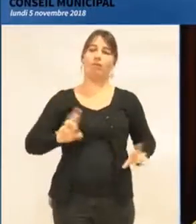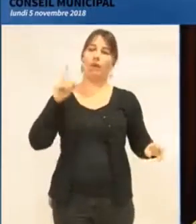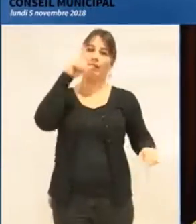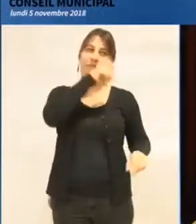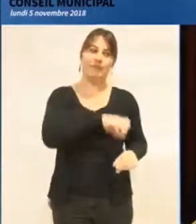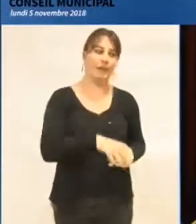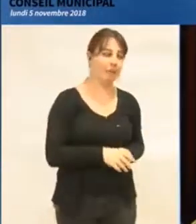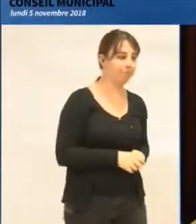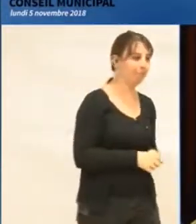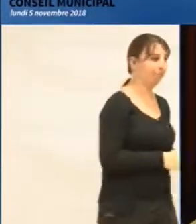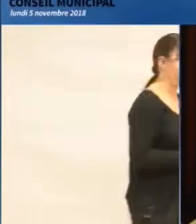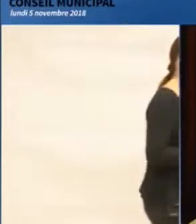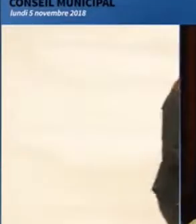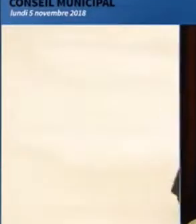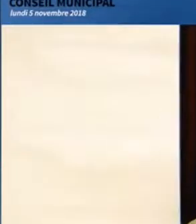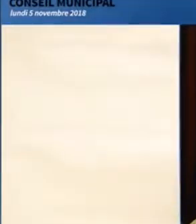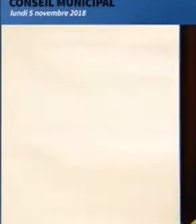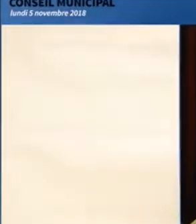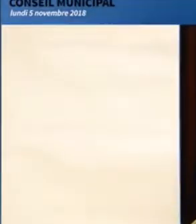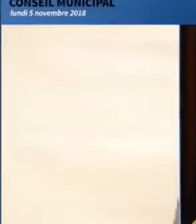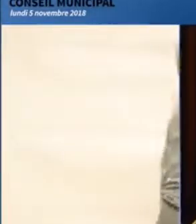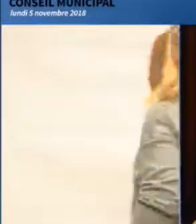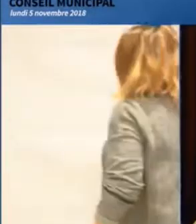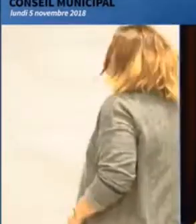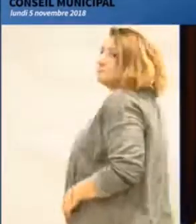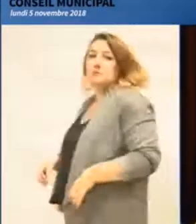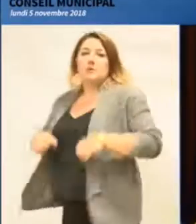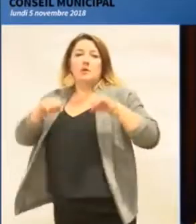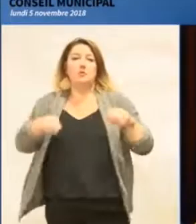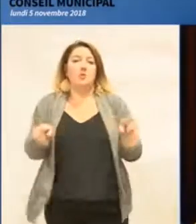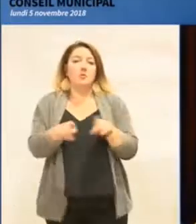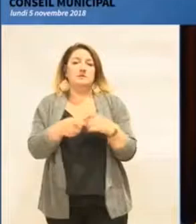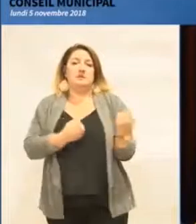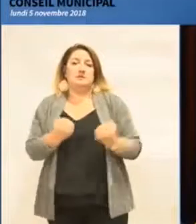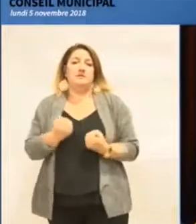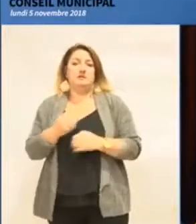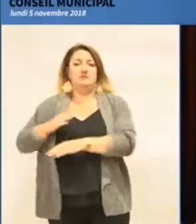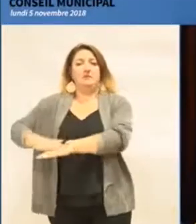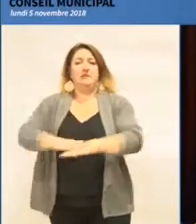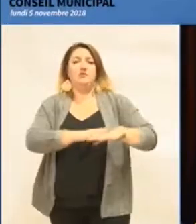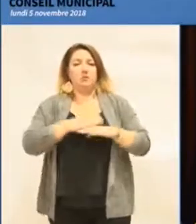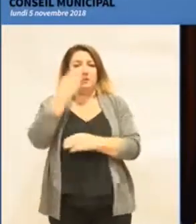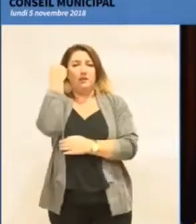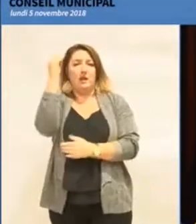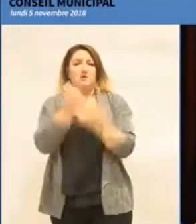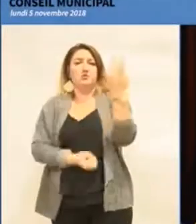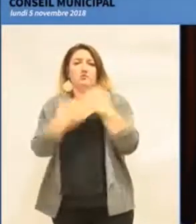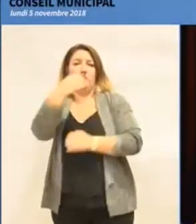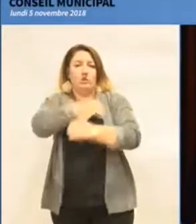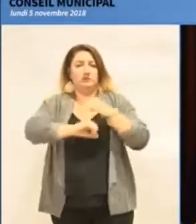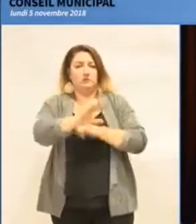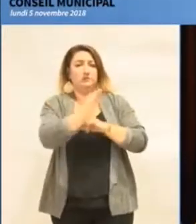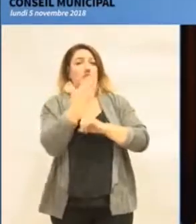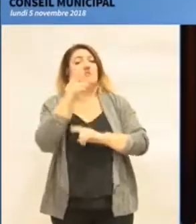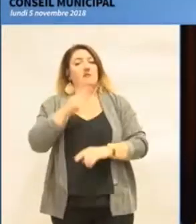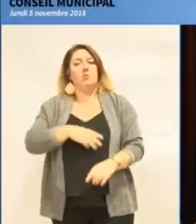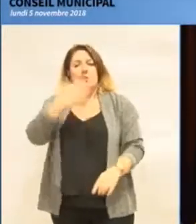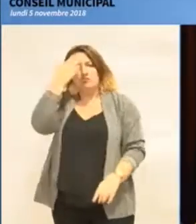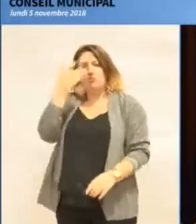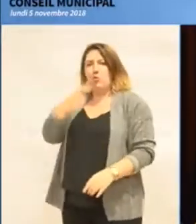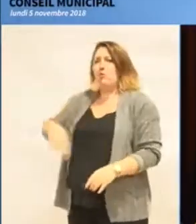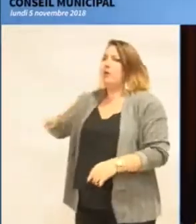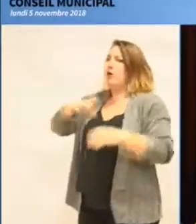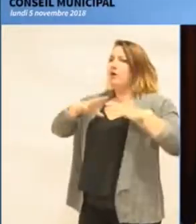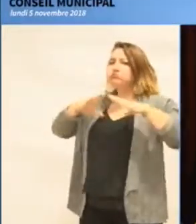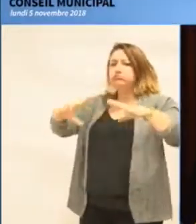Vous auriez pu exposer la nouvelle organisation du service prévention de la délinquance, dont je connais le très grand dévouement et